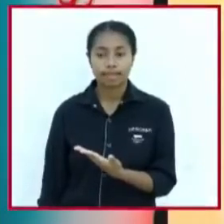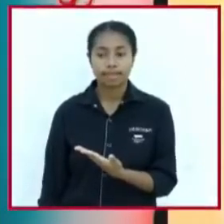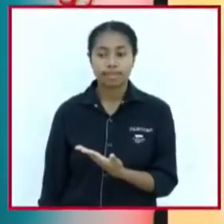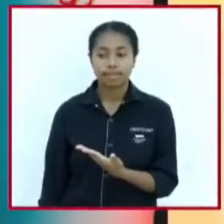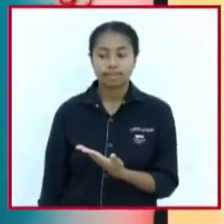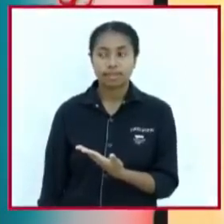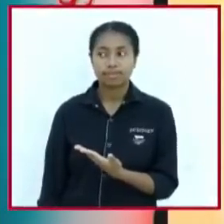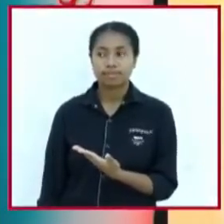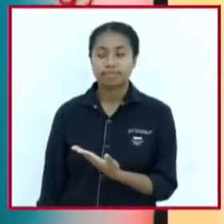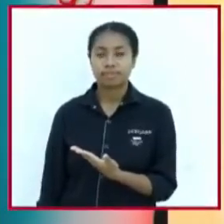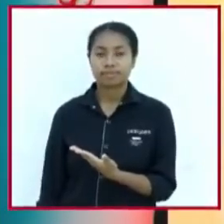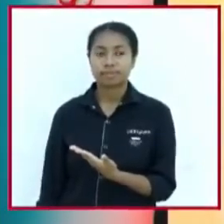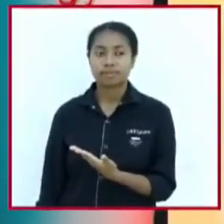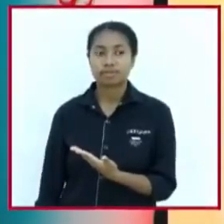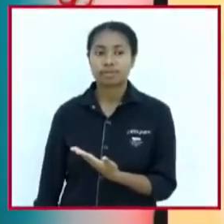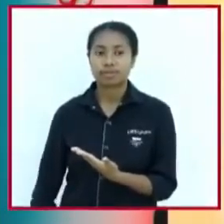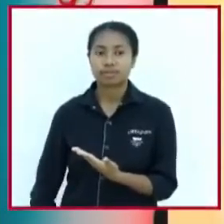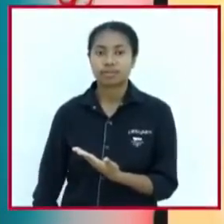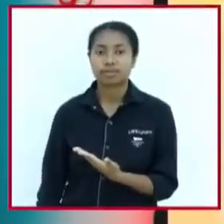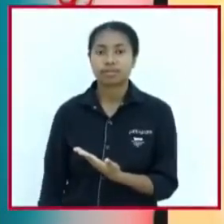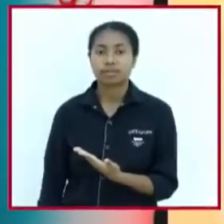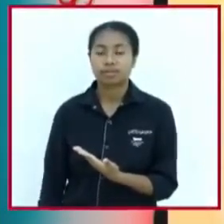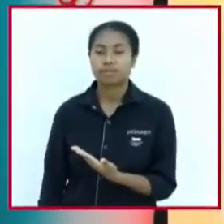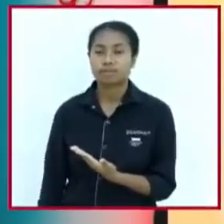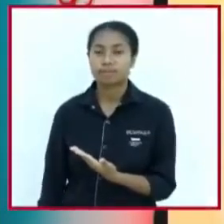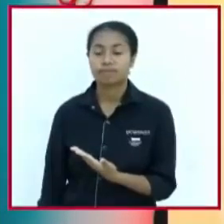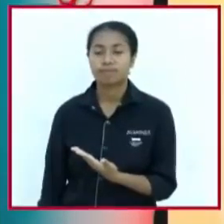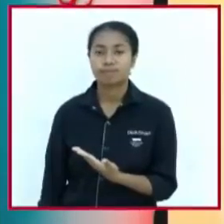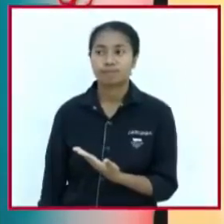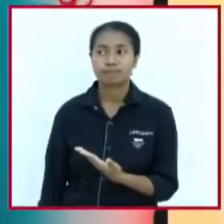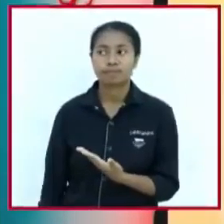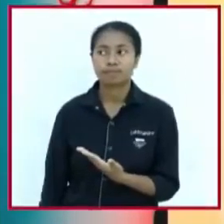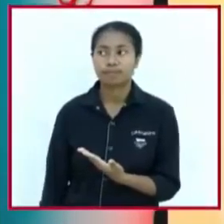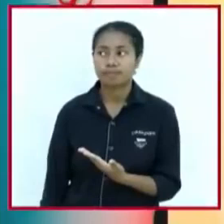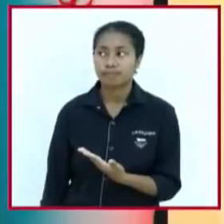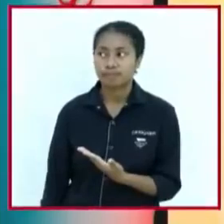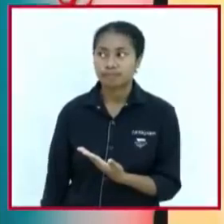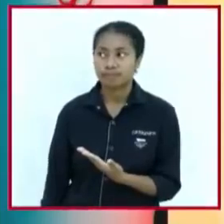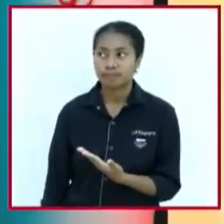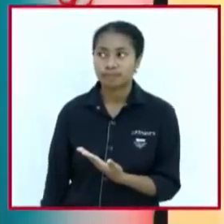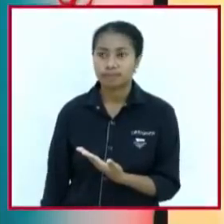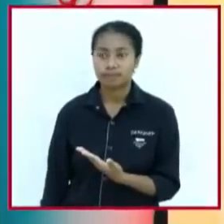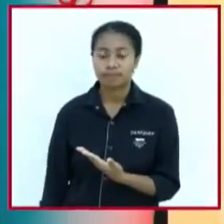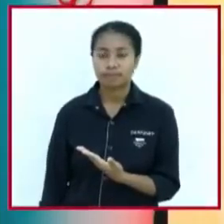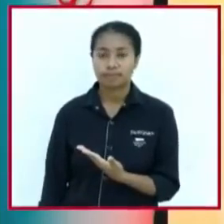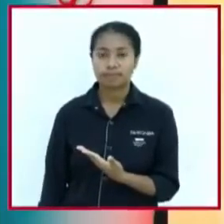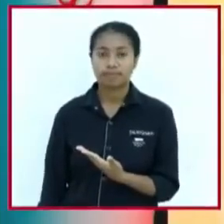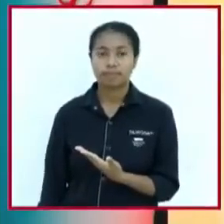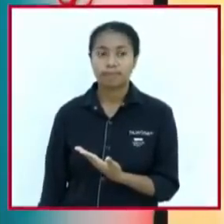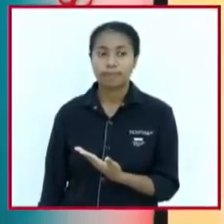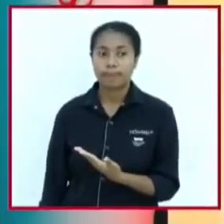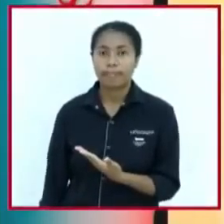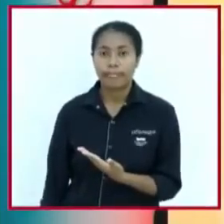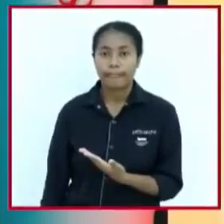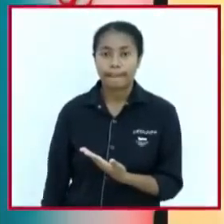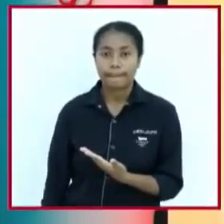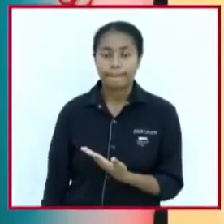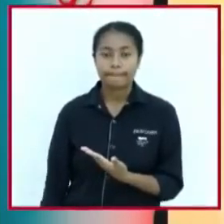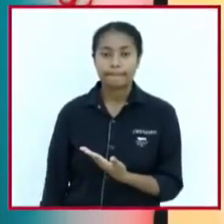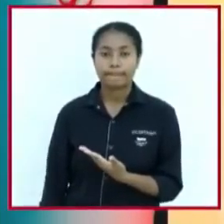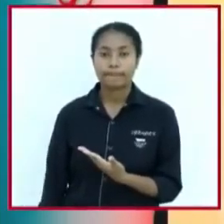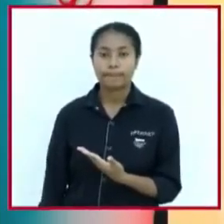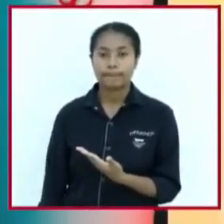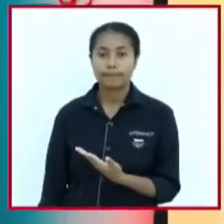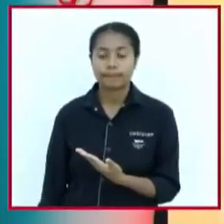disebelah kanan yang mahabesar di tempat yang tinggi jauh lebih tinggi dari pada malaikat-malaikat sama seperti nama yang